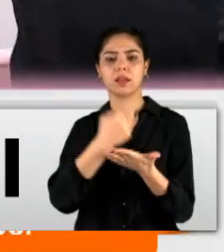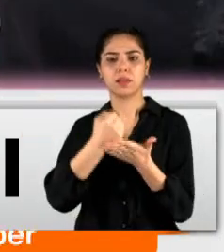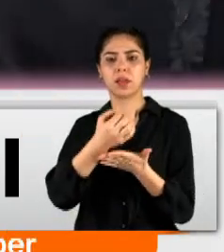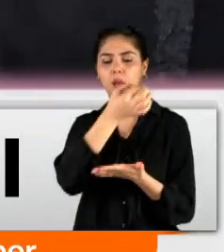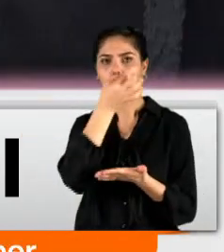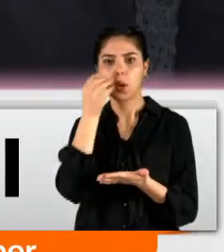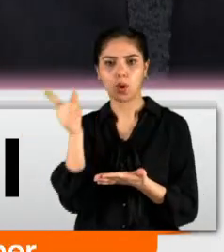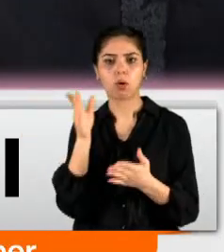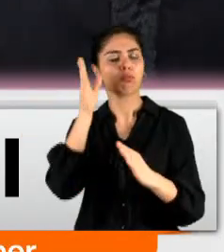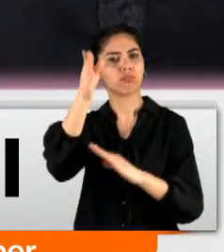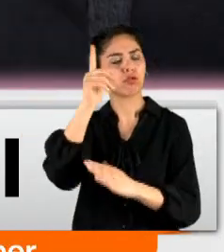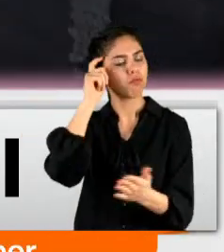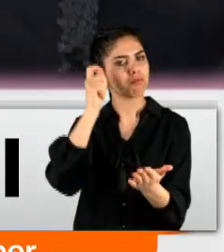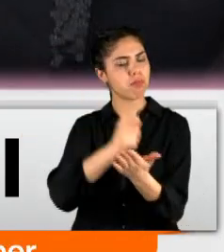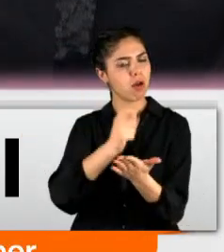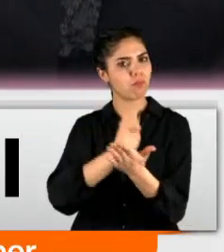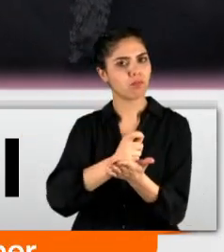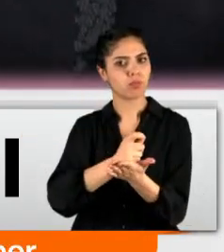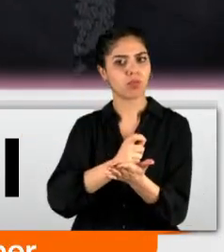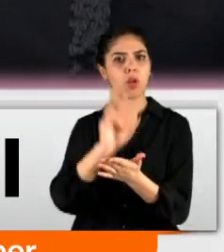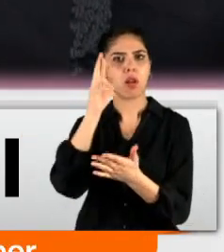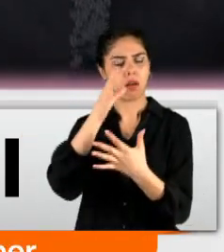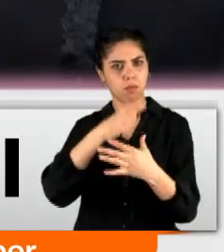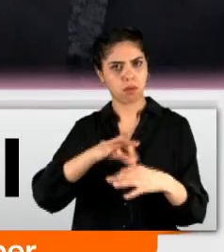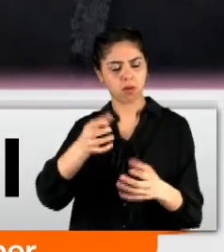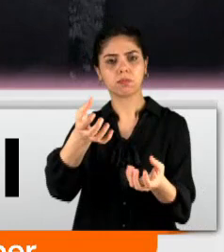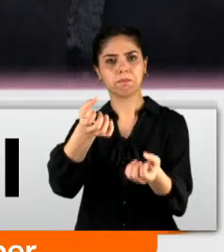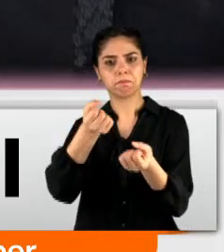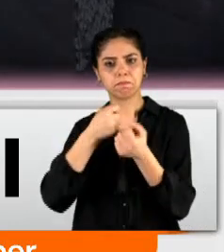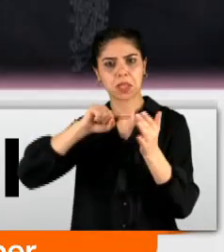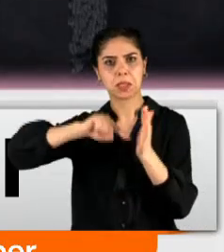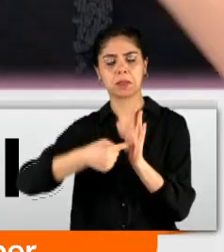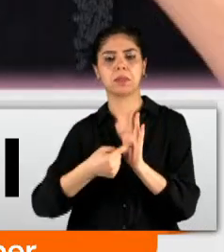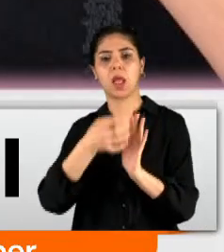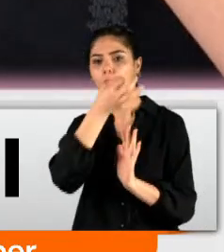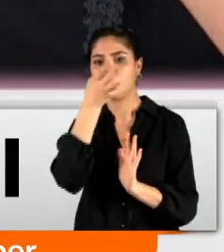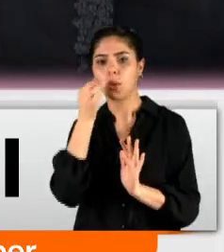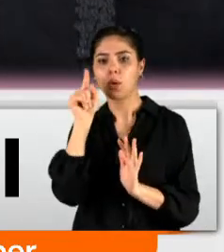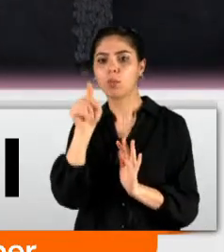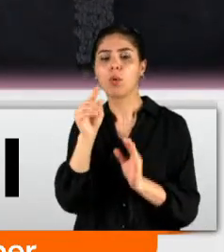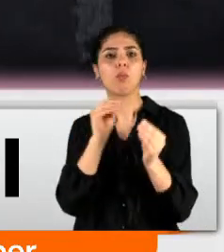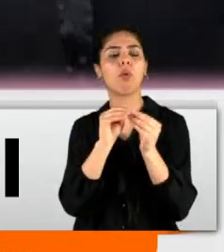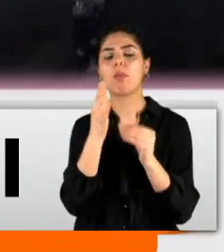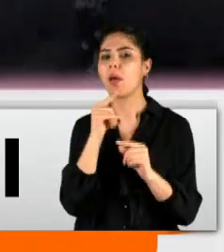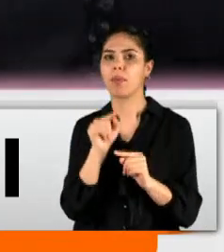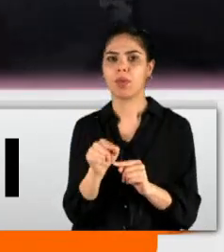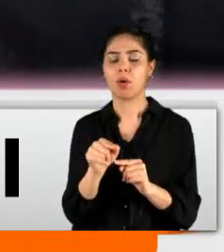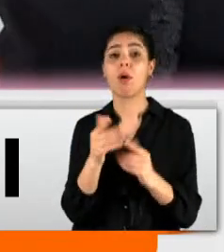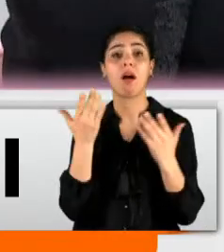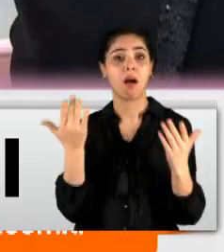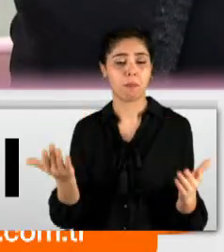basit. Gider başvurursunuz, raporlarınızı alırsınız, imzayı atarsınız çocuklar. Burada hiçbir sıkıntı yok.